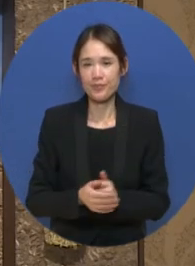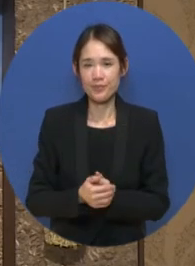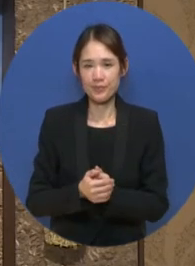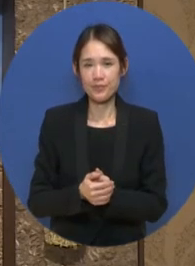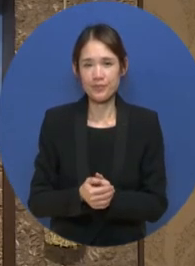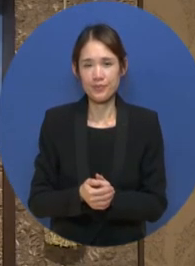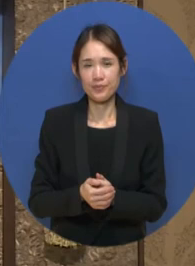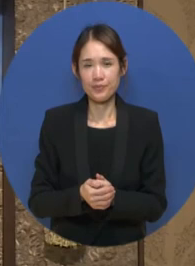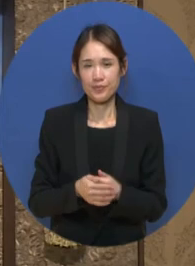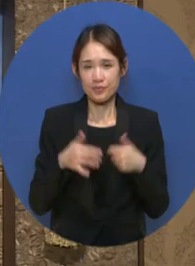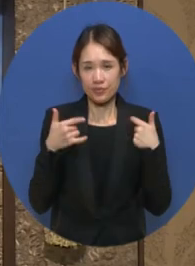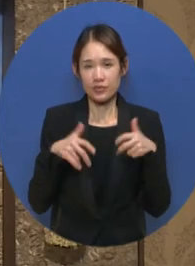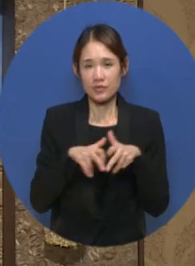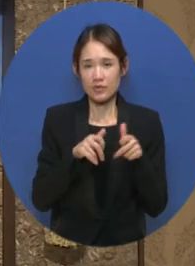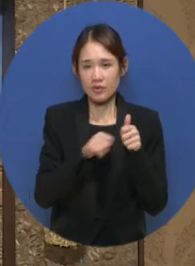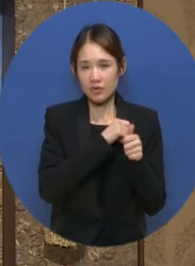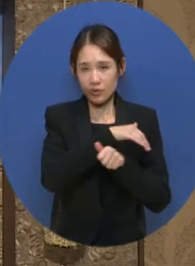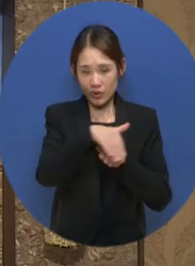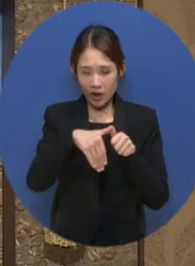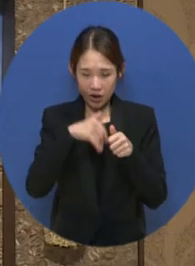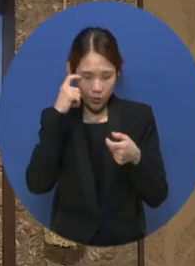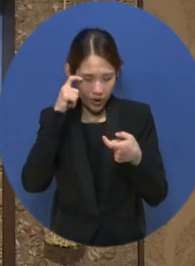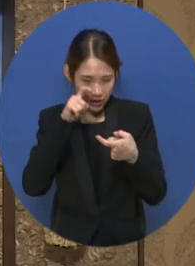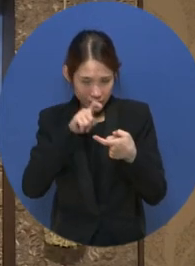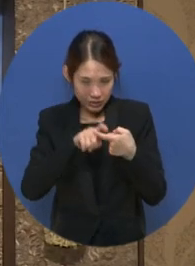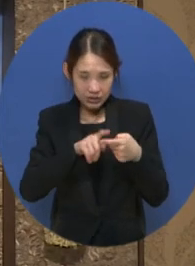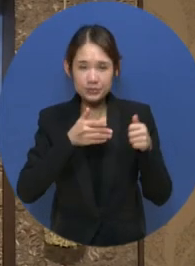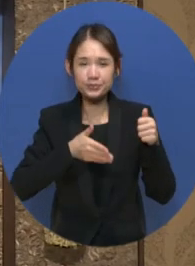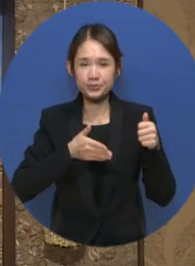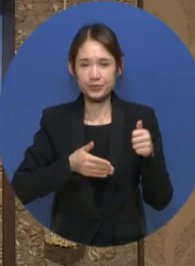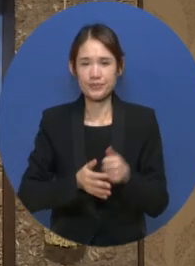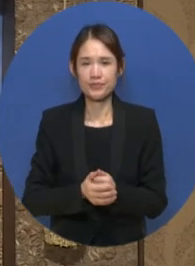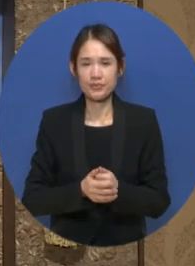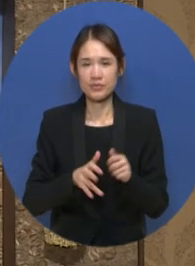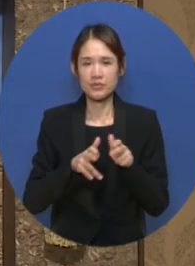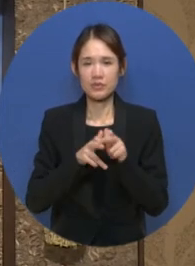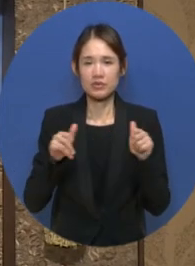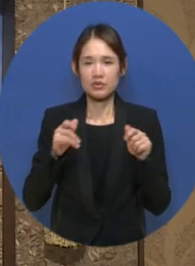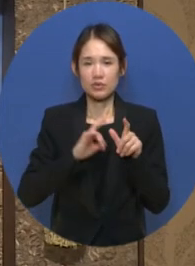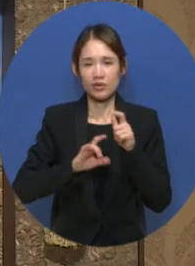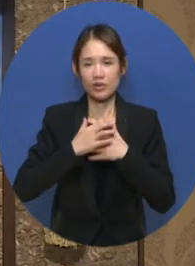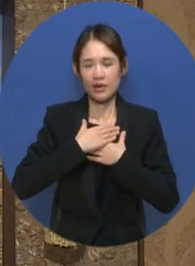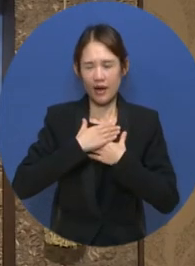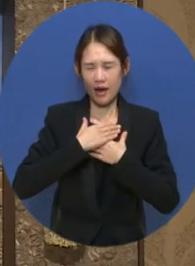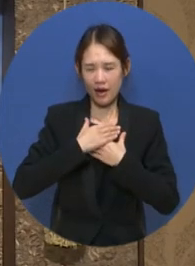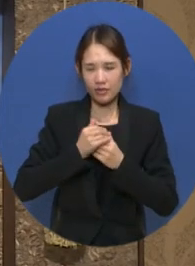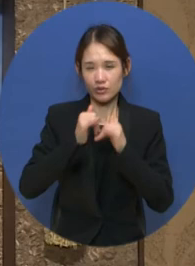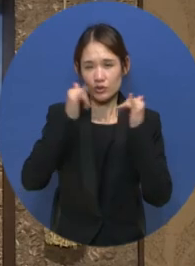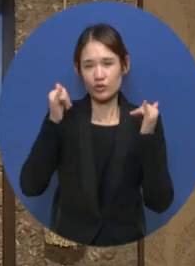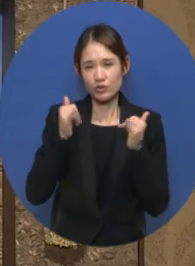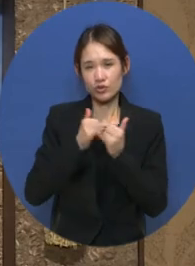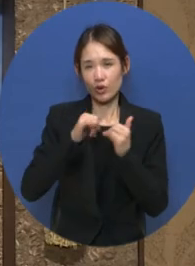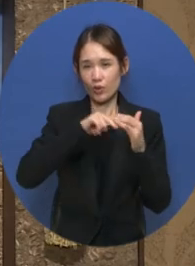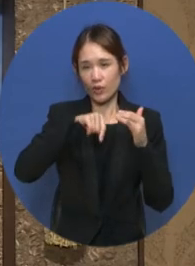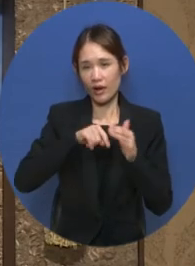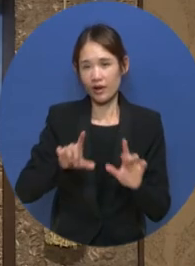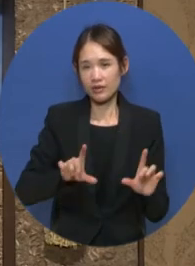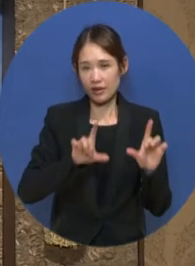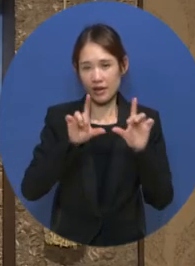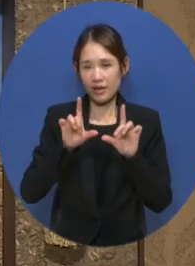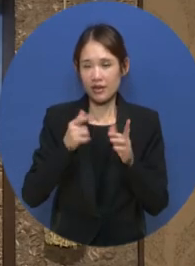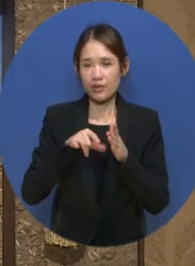그래서 늘 장애 학대 상황에 대해서 관심 가져주시고 또 장애인들이 조금 더 안정 적인